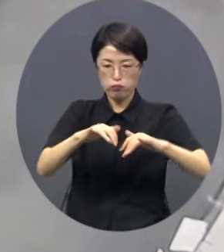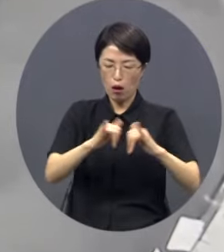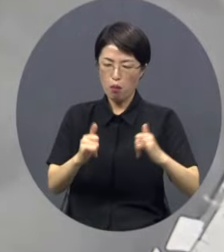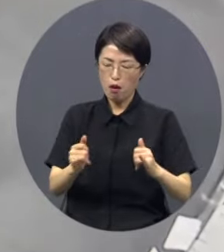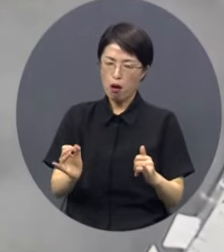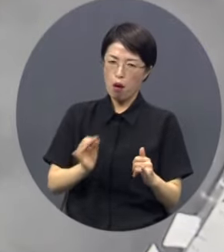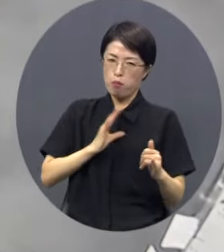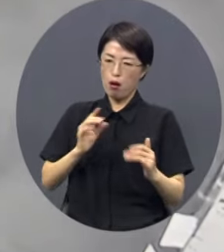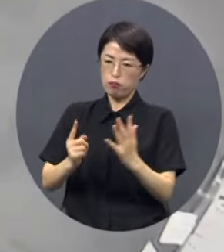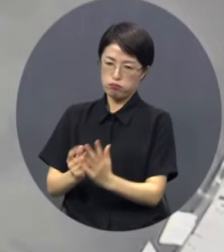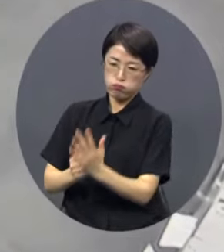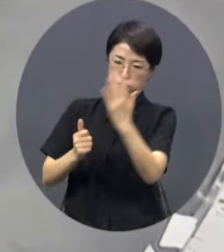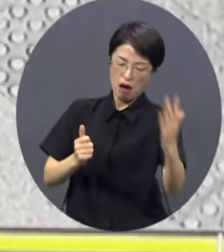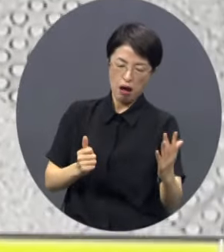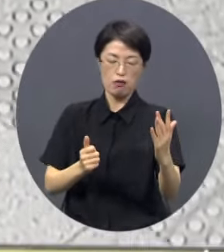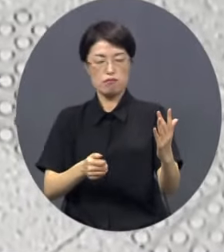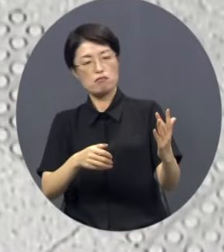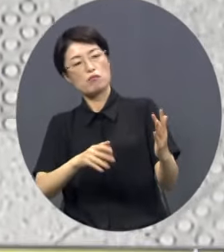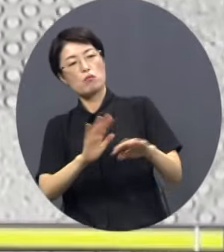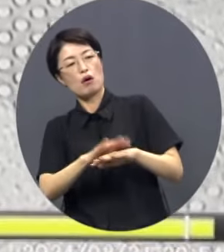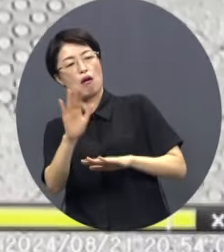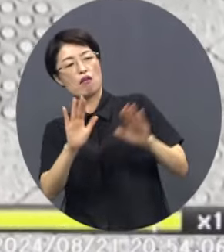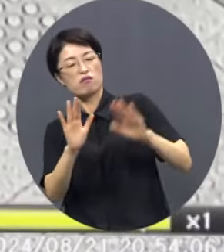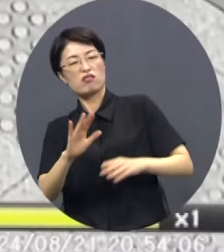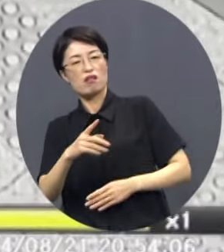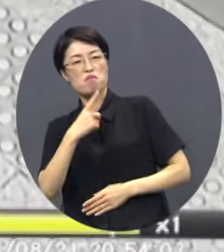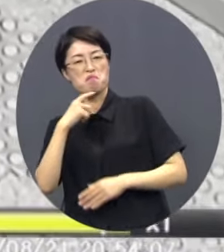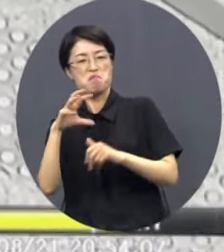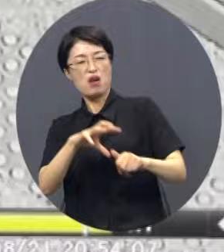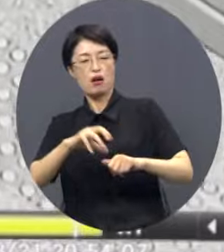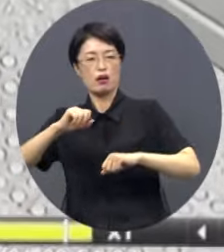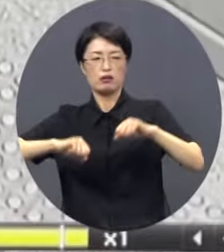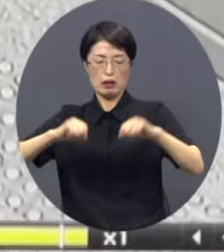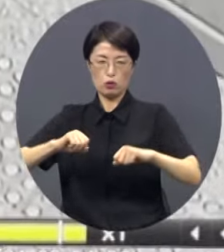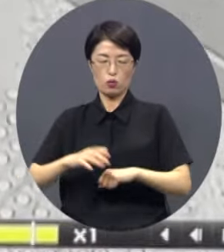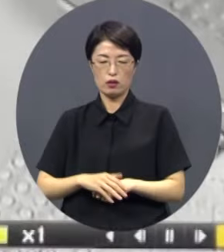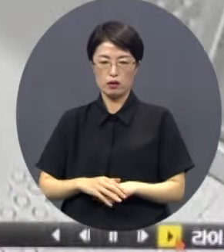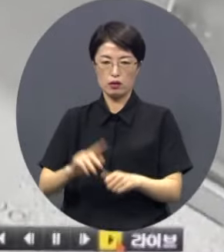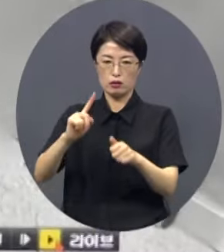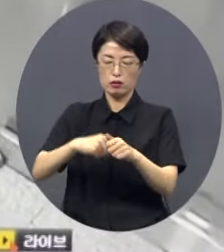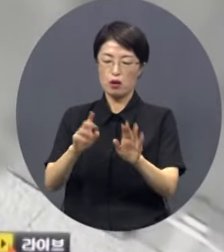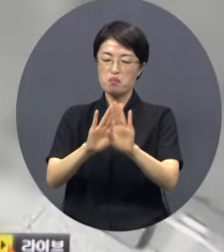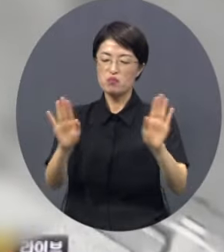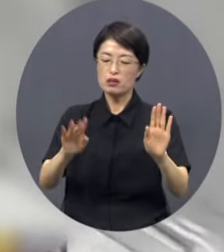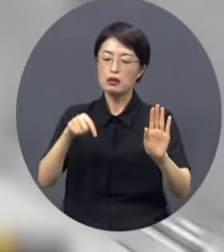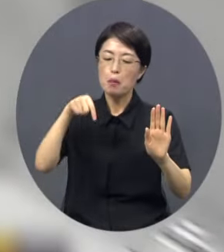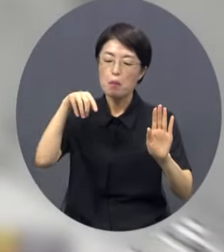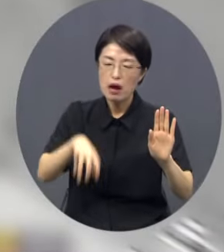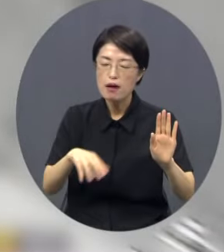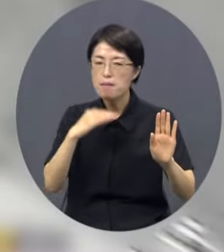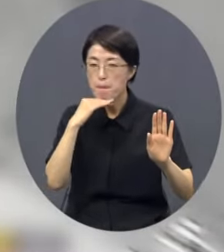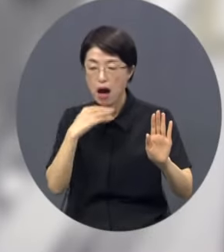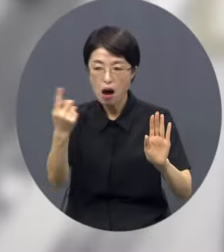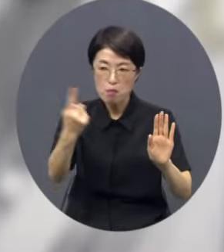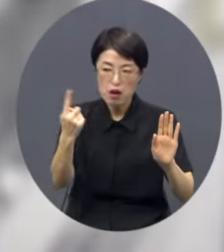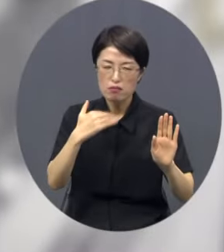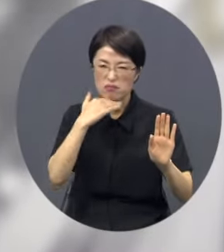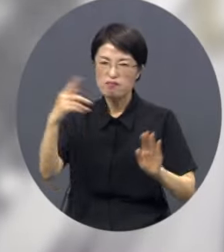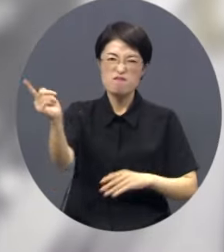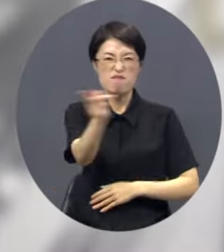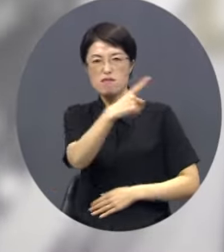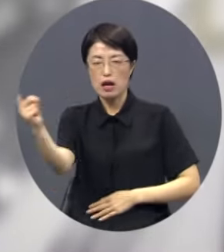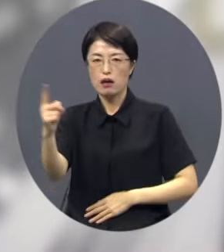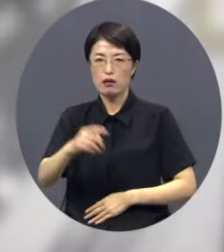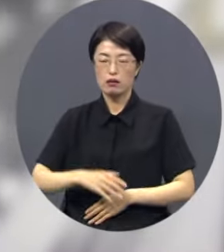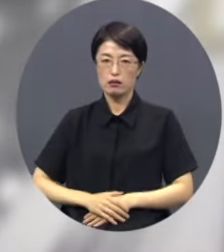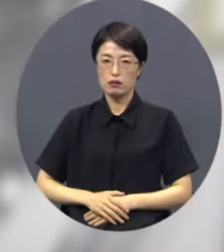하며 위협적인 행동을 보입니다. 자동문 앞에서도 사람들이 오기를 기다리며 흉기를 계속 휘두릅니다.